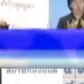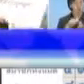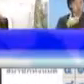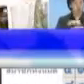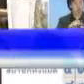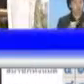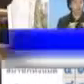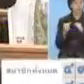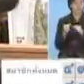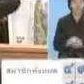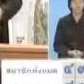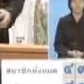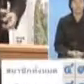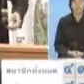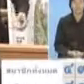าน